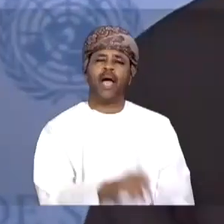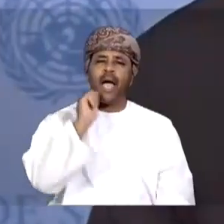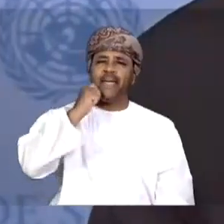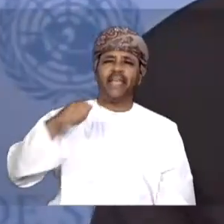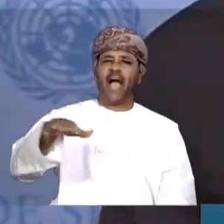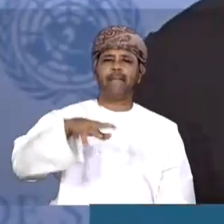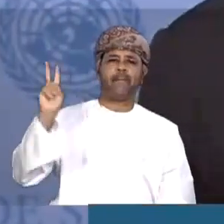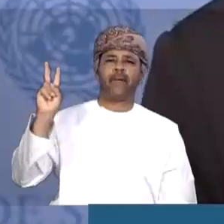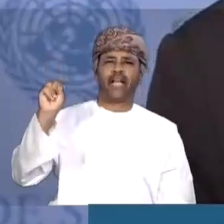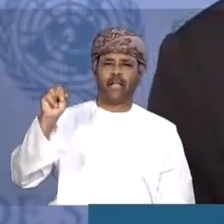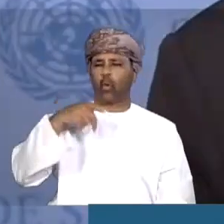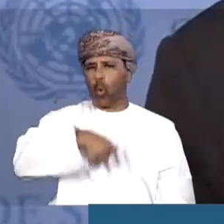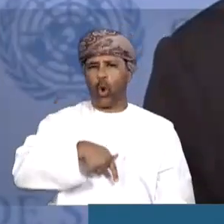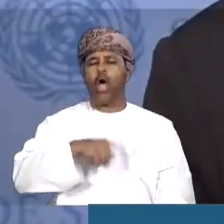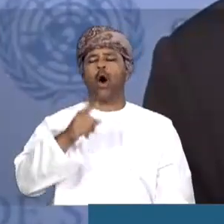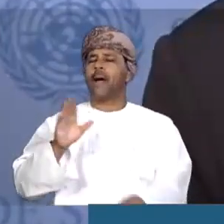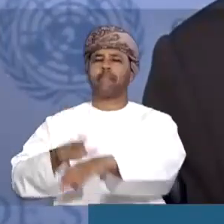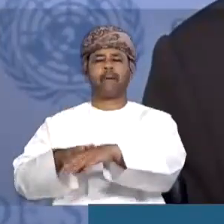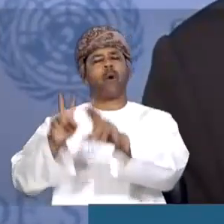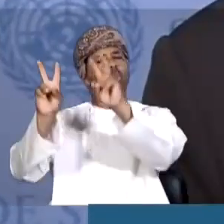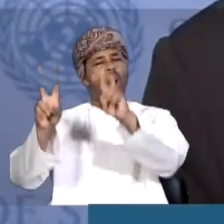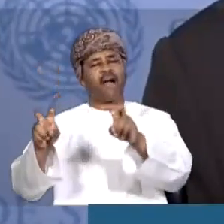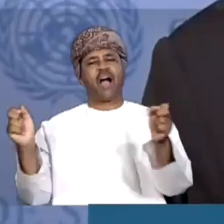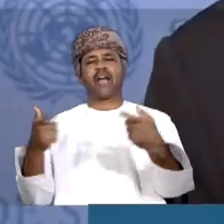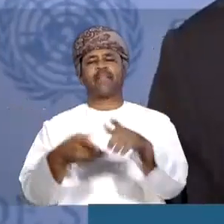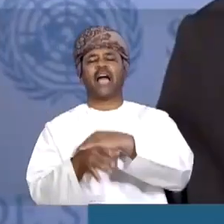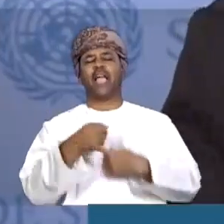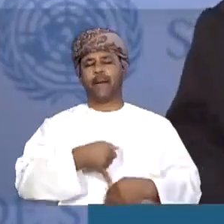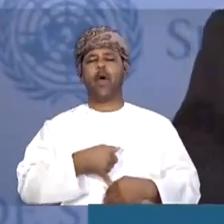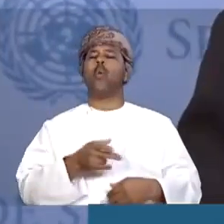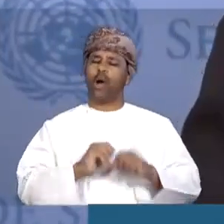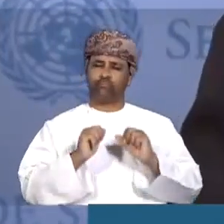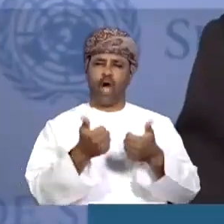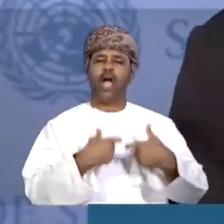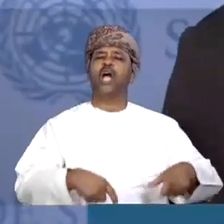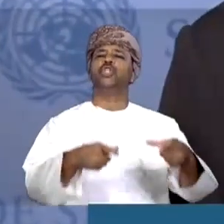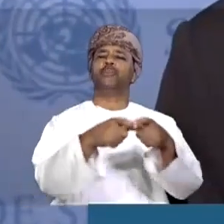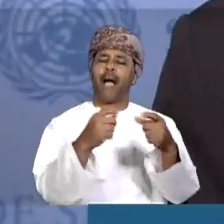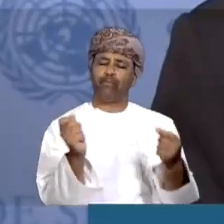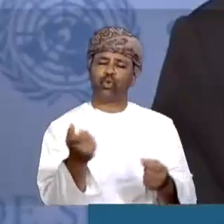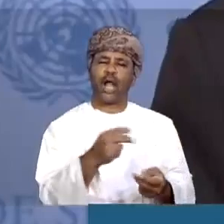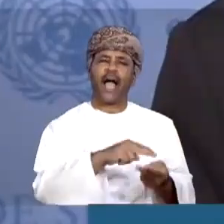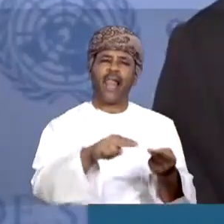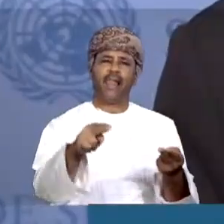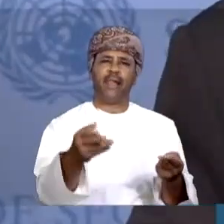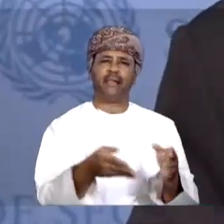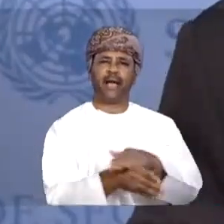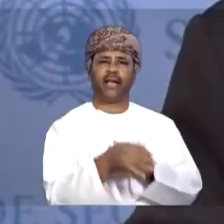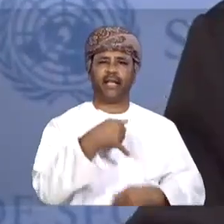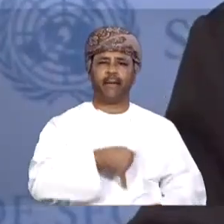الأمين العام للأمم المتحدة يدعو لإنهاء العنف في اليمن وإجراء محادثات دون شروط مسبقة.